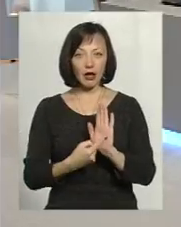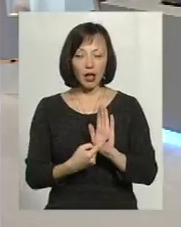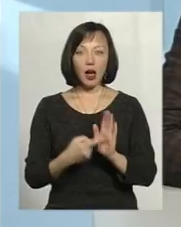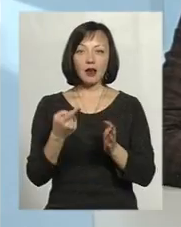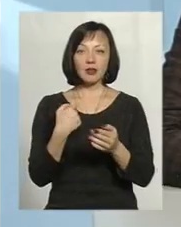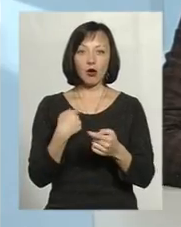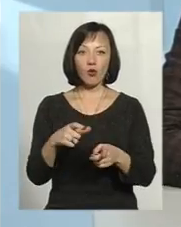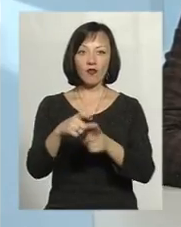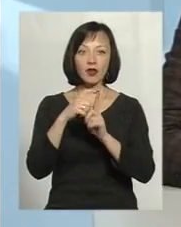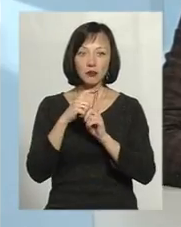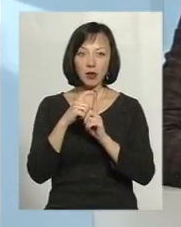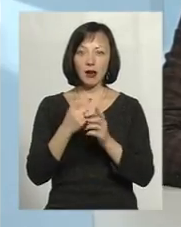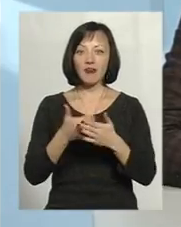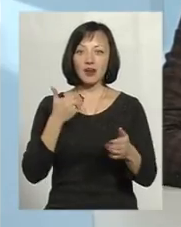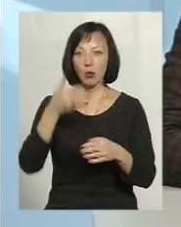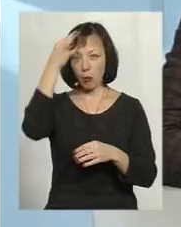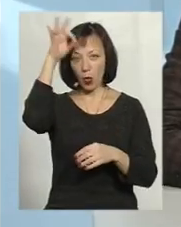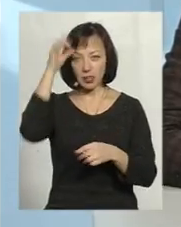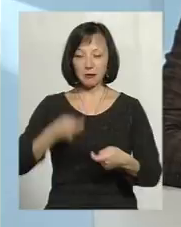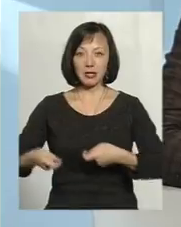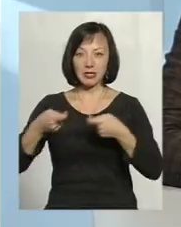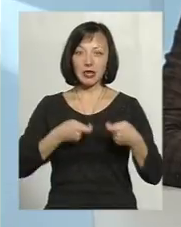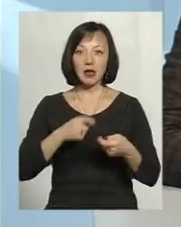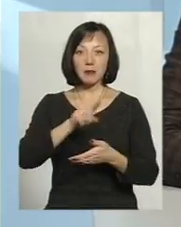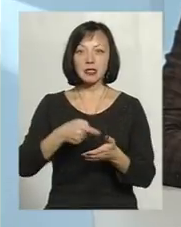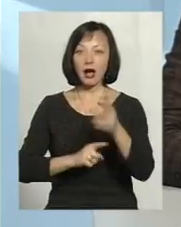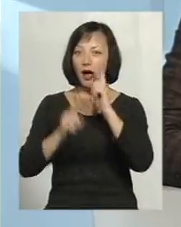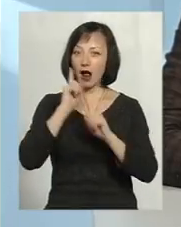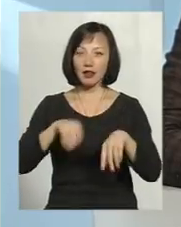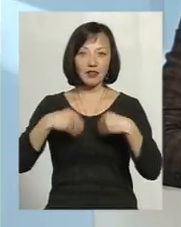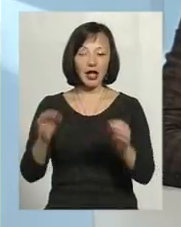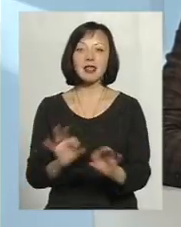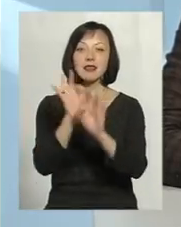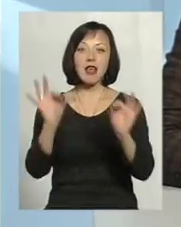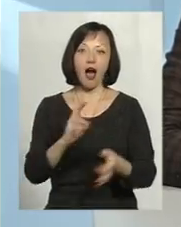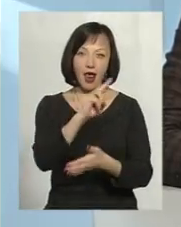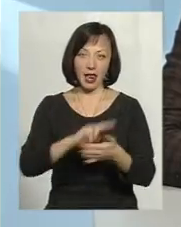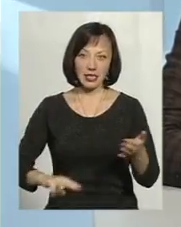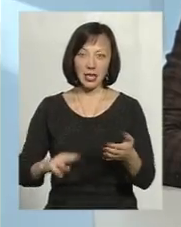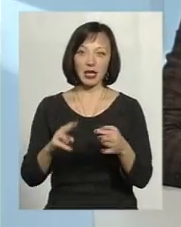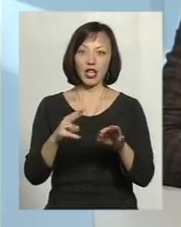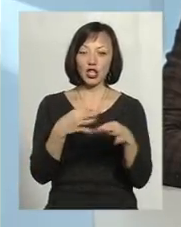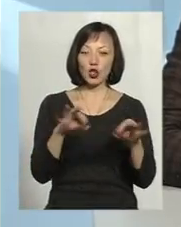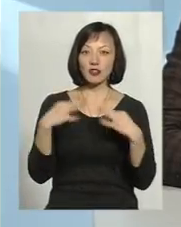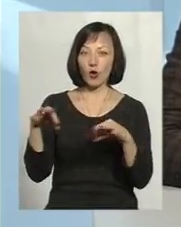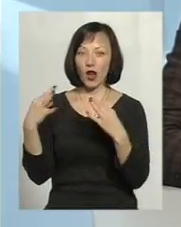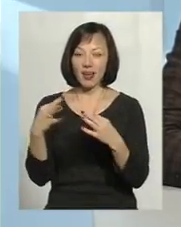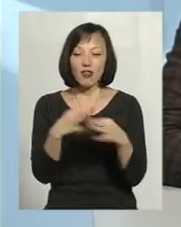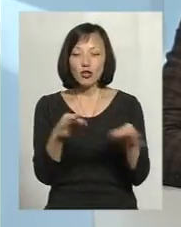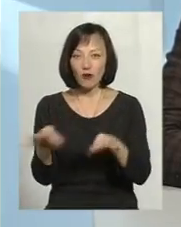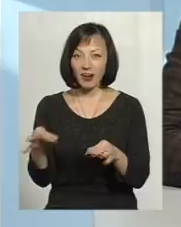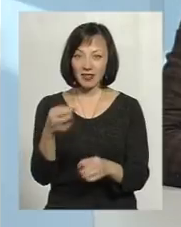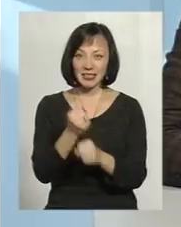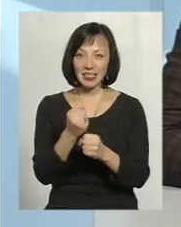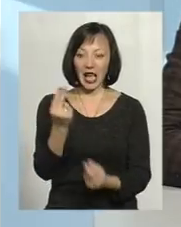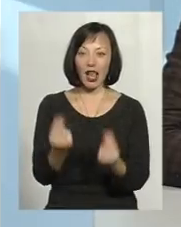якщо ви мені таку відповідь від поліції принесете, тому що міська рада точно не видає ніяких ліцензій і дозволів на здійснення